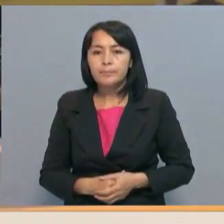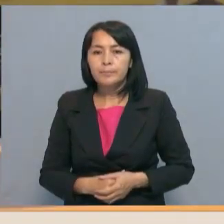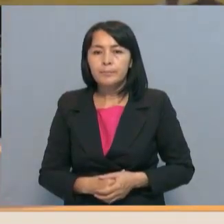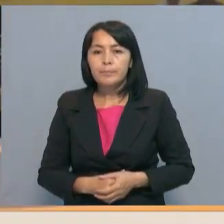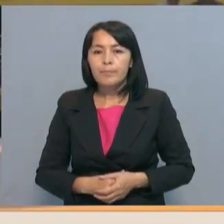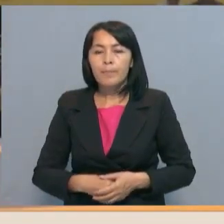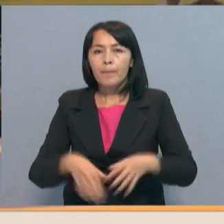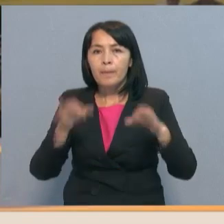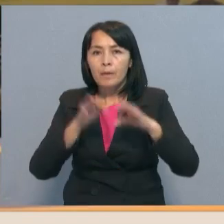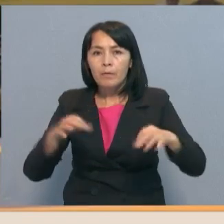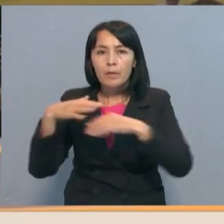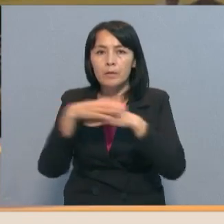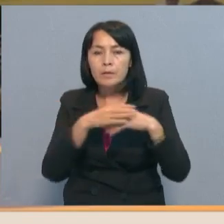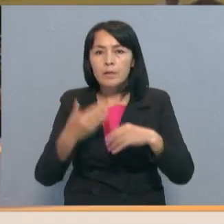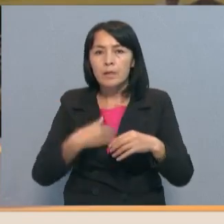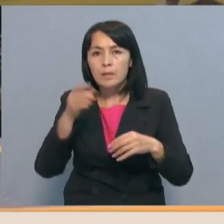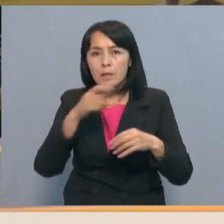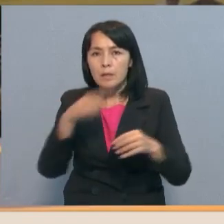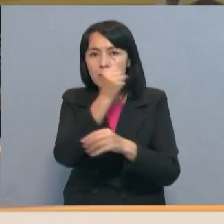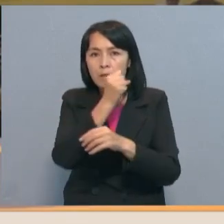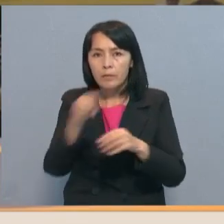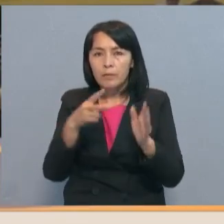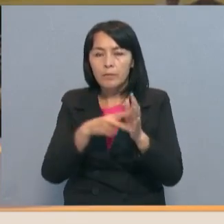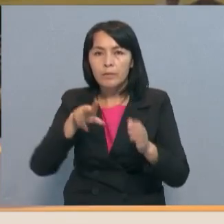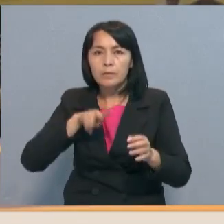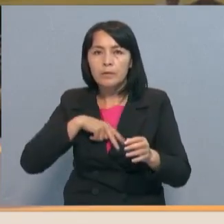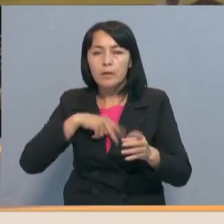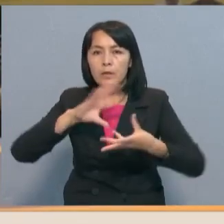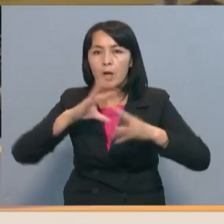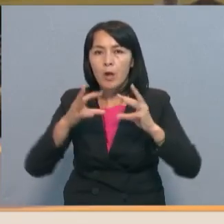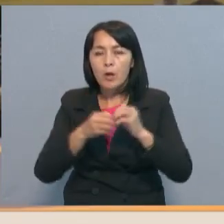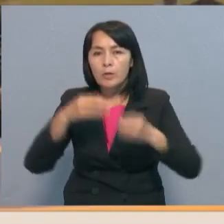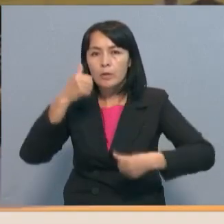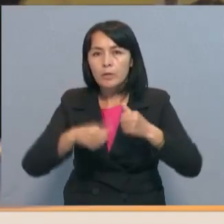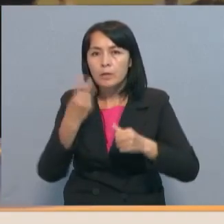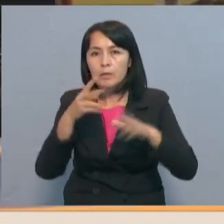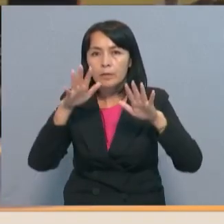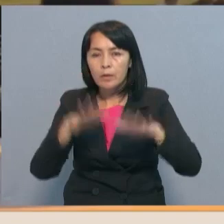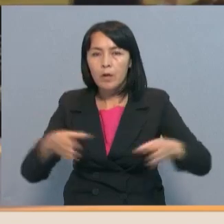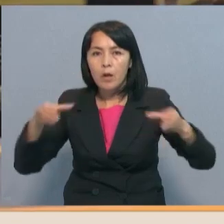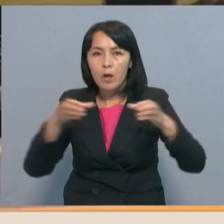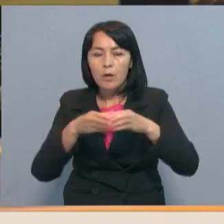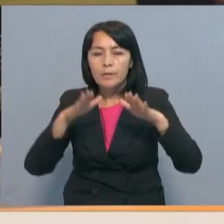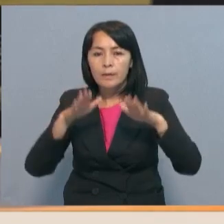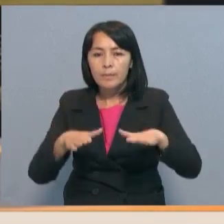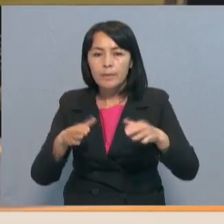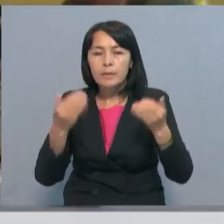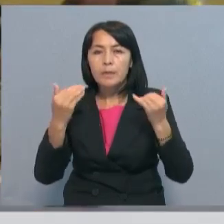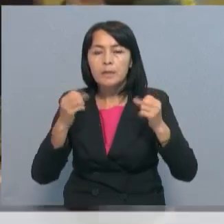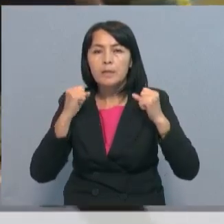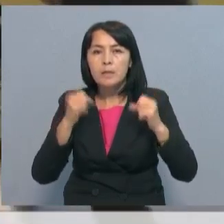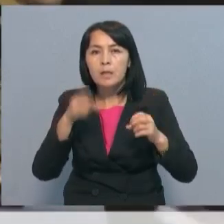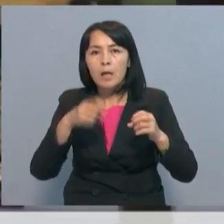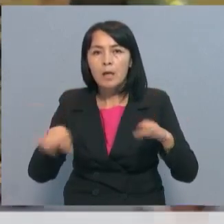В вольном стиле наши соотечественники выиграли 8 медалей. По итогам турнира заняли второе общекомандное место. Наши